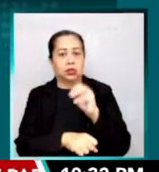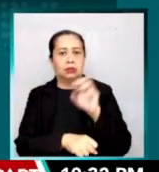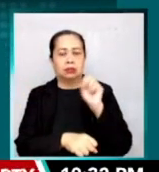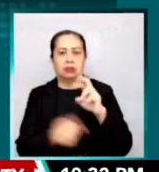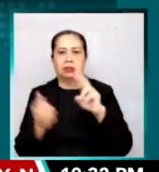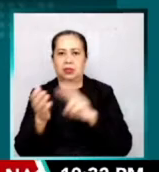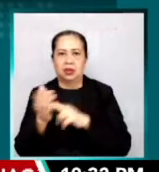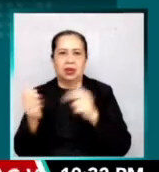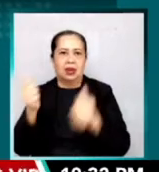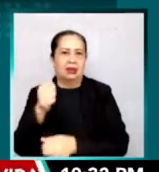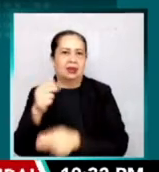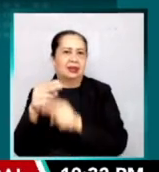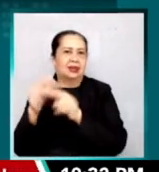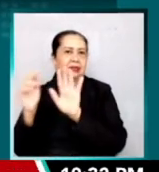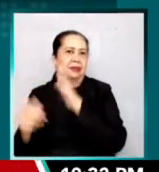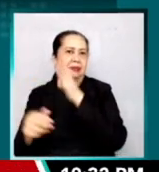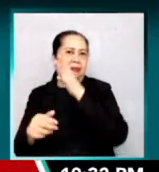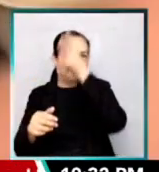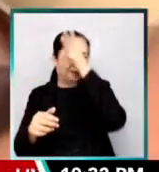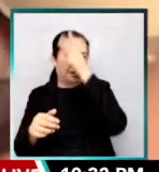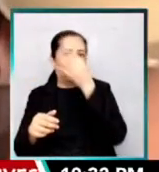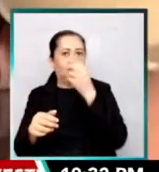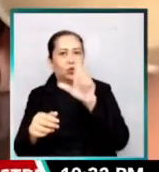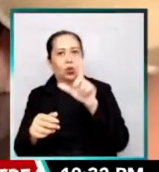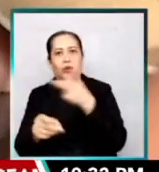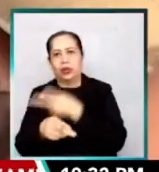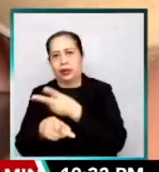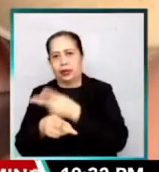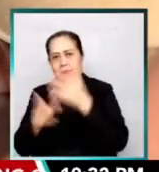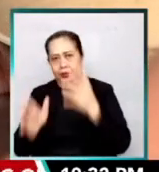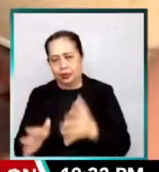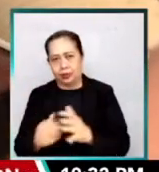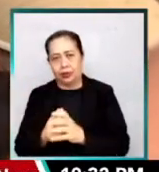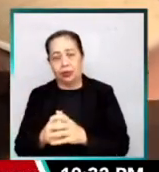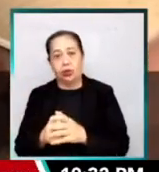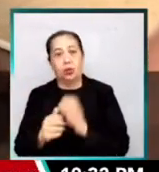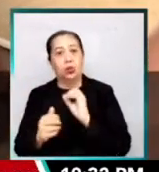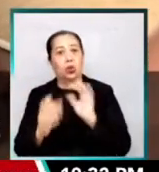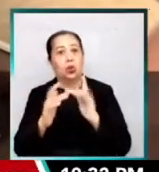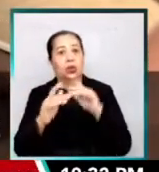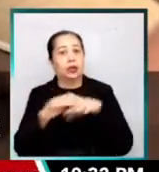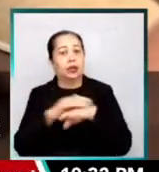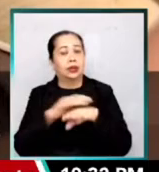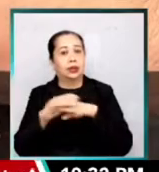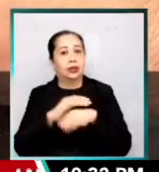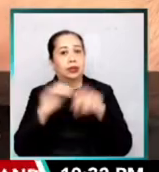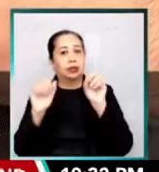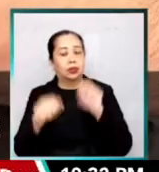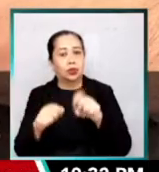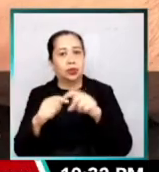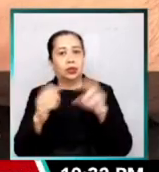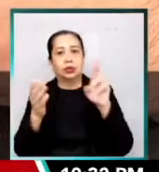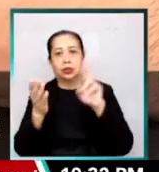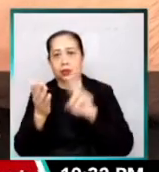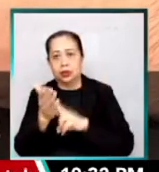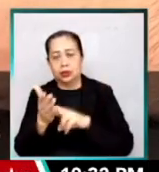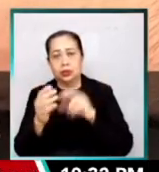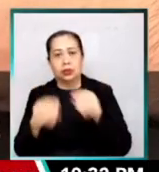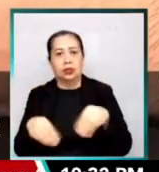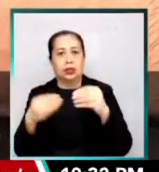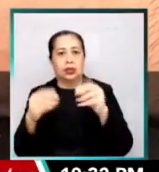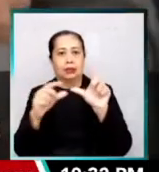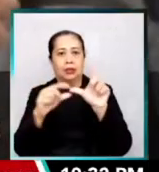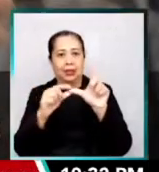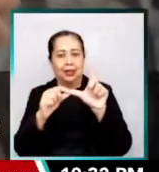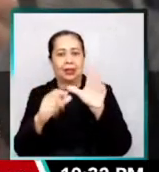sa pangalan ng magulang o legal guardian. Ang mga may online access, pwedeng magpa-register sa ibibigay na links ng inyong